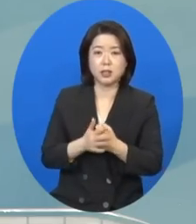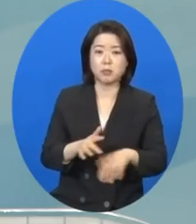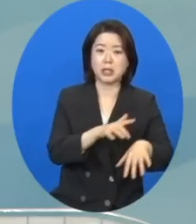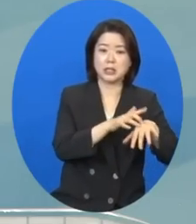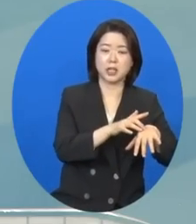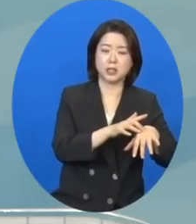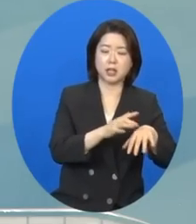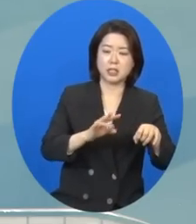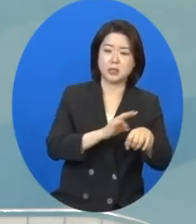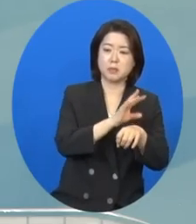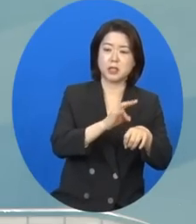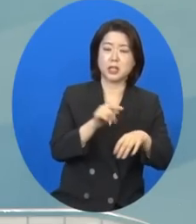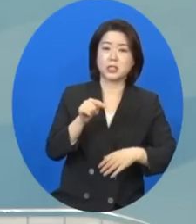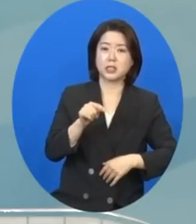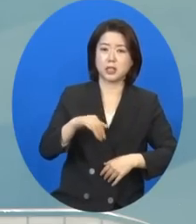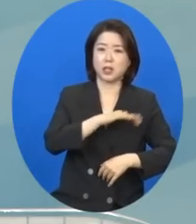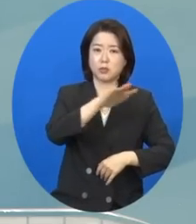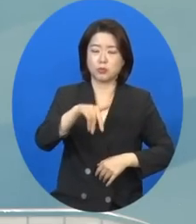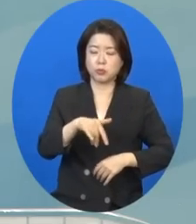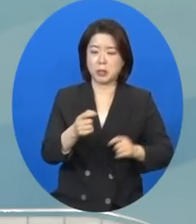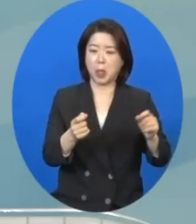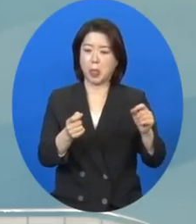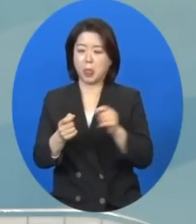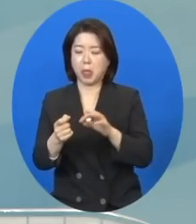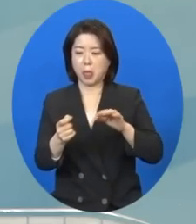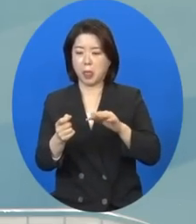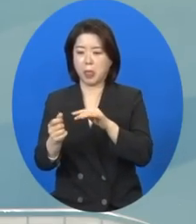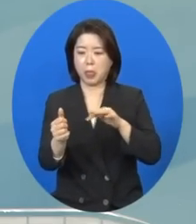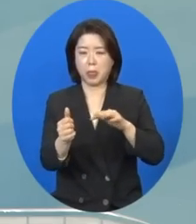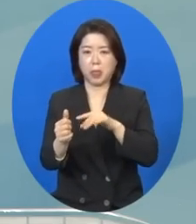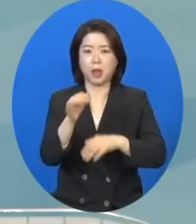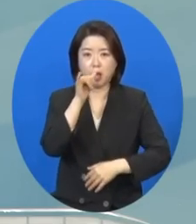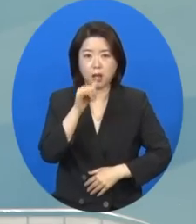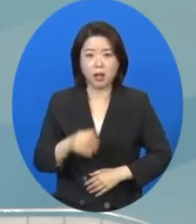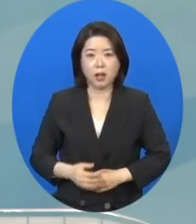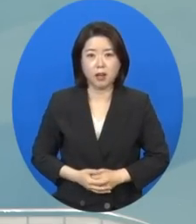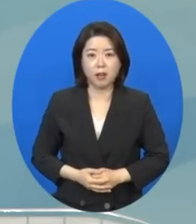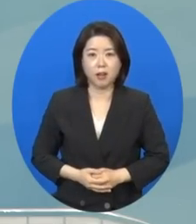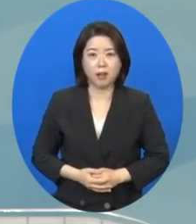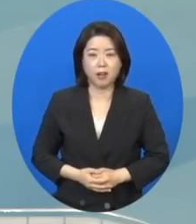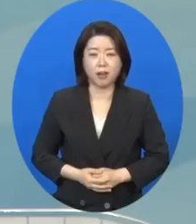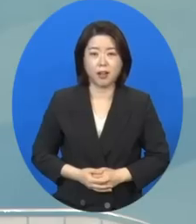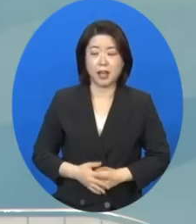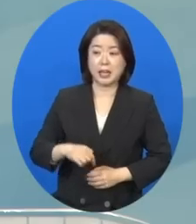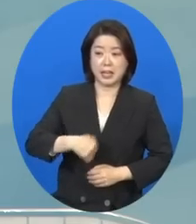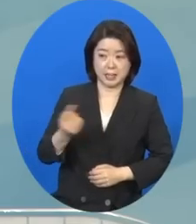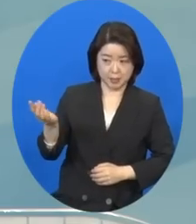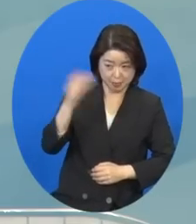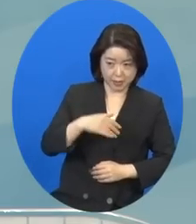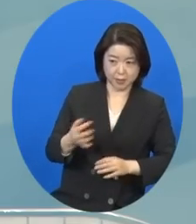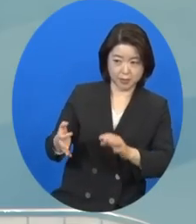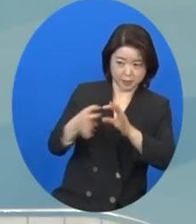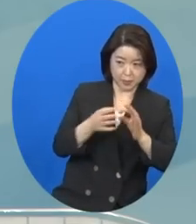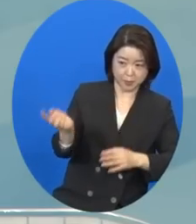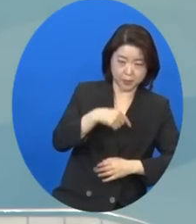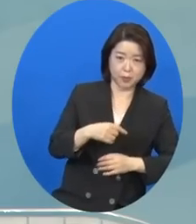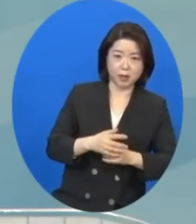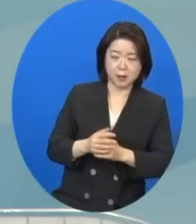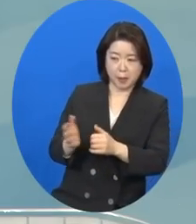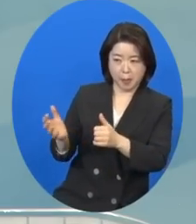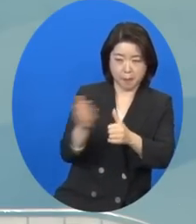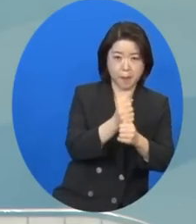24시간 우리에게 다가와서 유혹해요 자신의 편이 되게 하려고 사로잡으려고